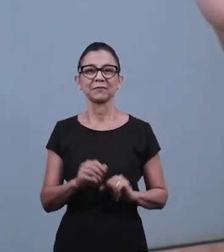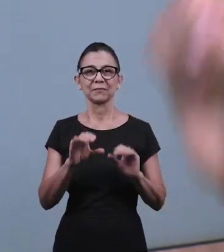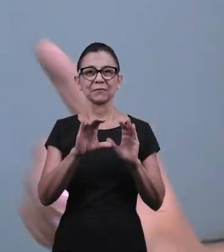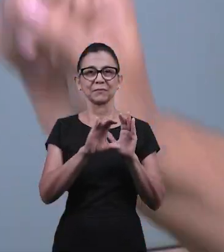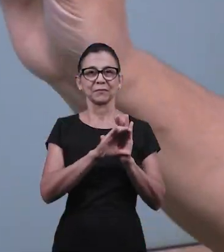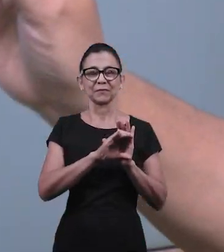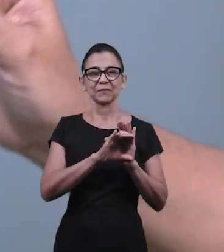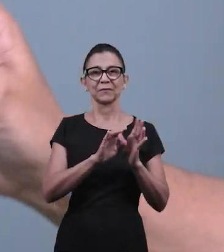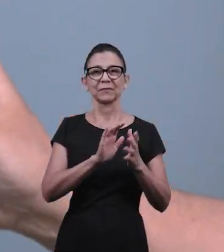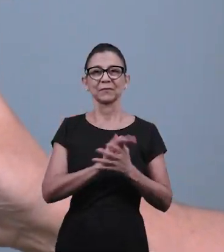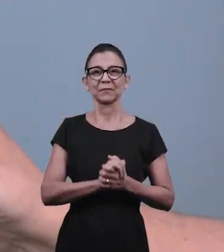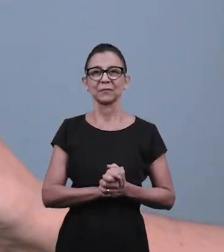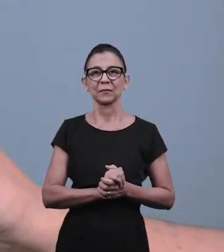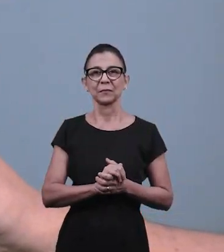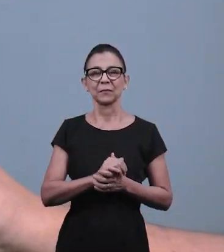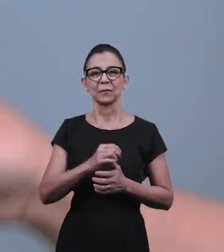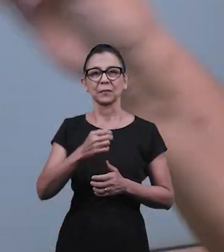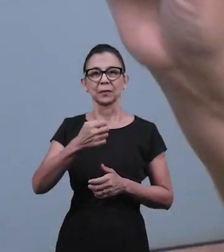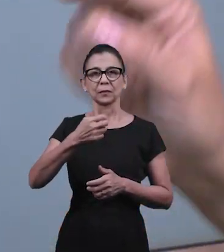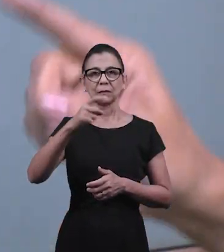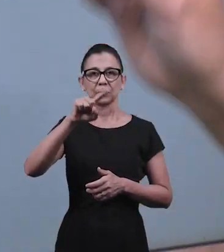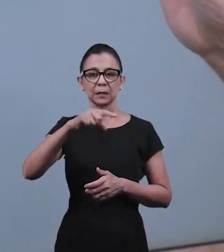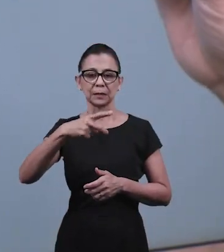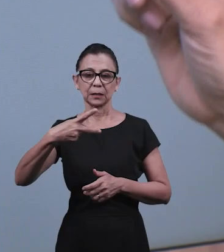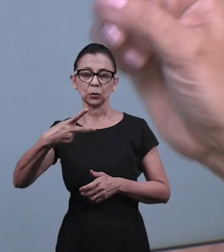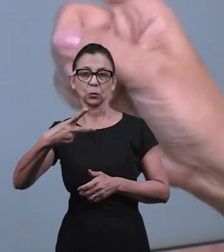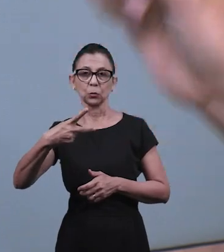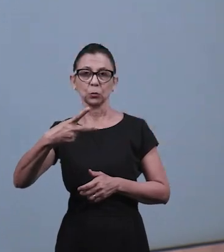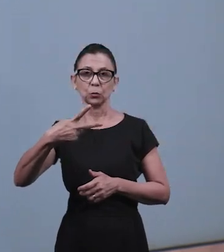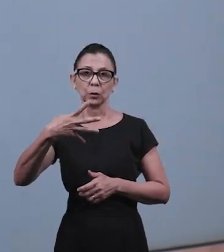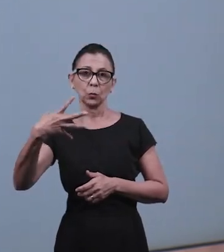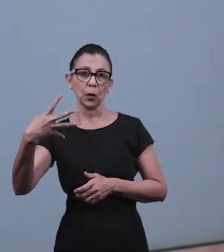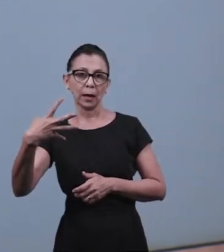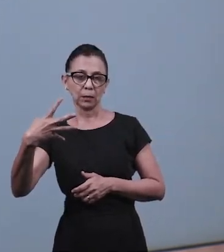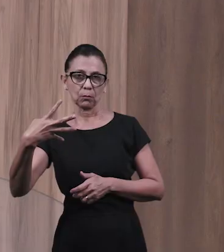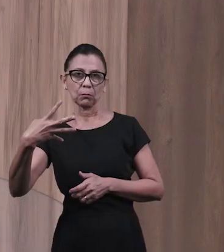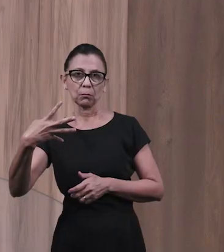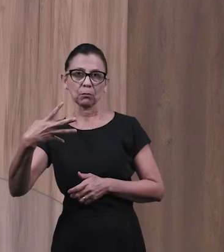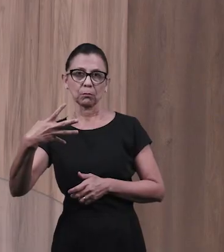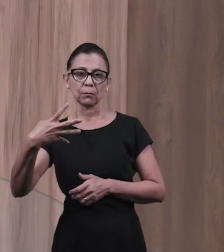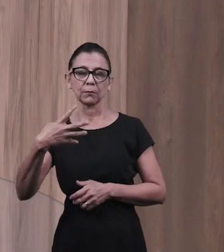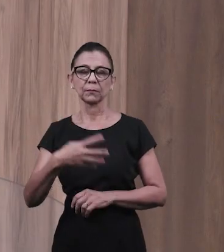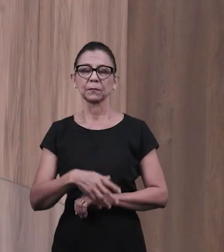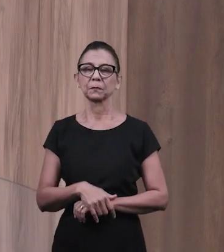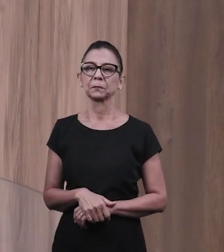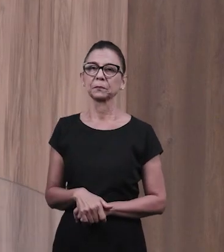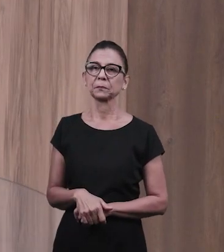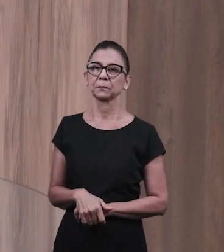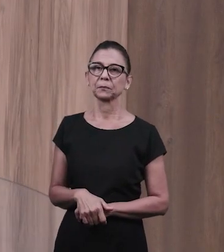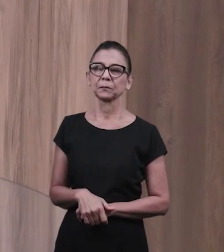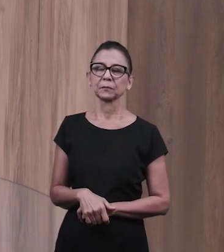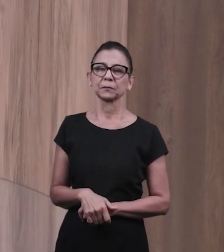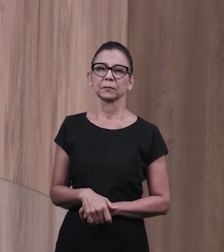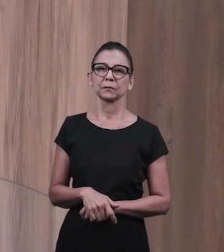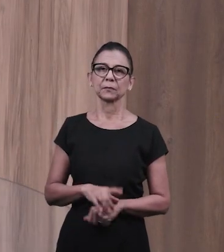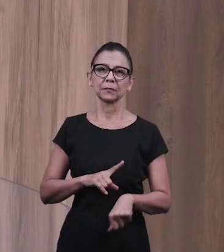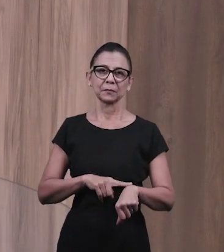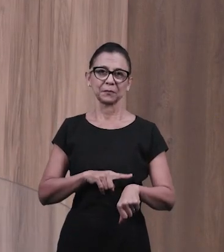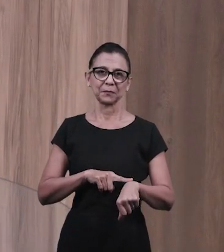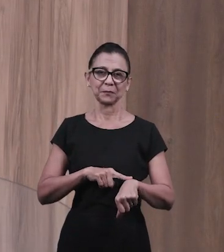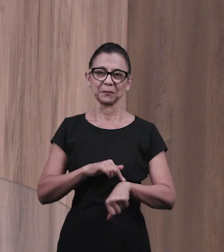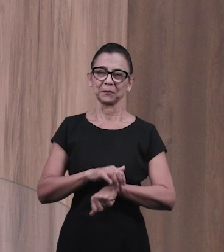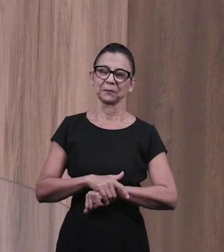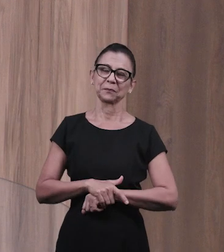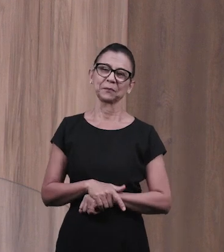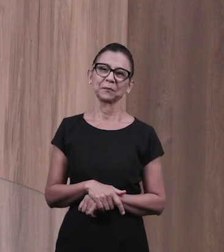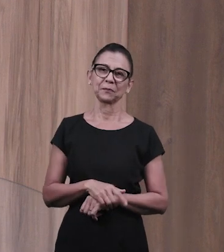demi-croche. Donc la clave va jouer au deuxième temps et dans le quatrième temps. Nous allons entendre.